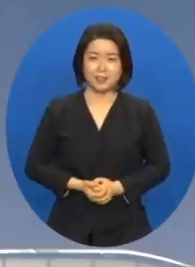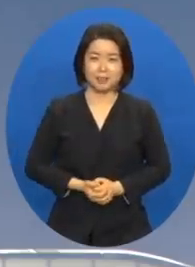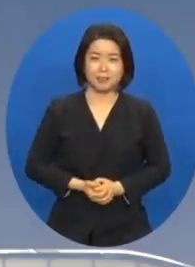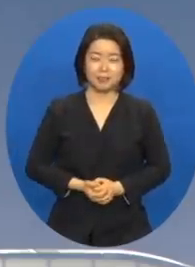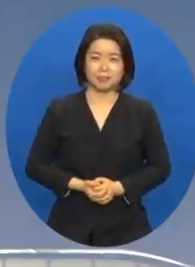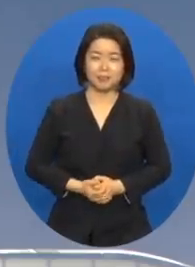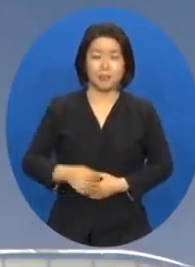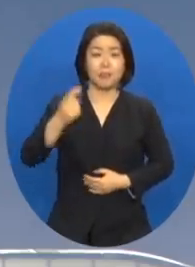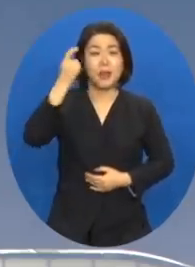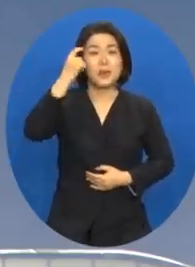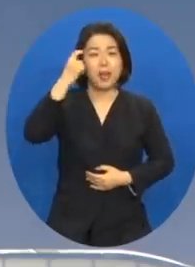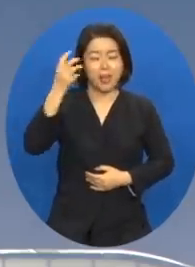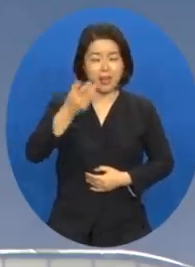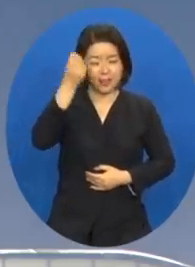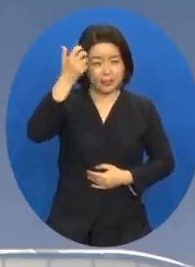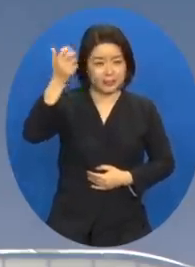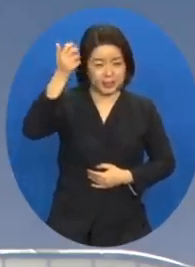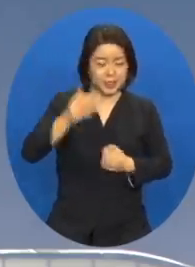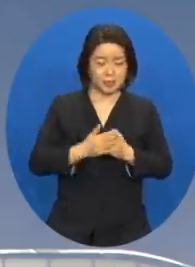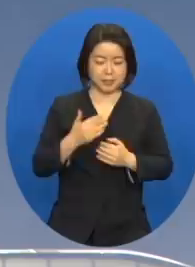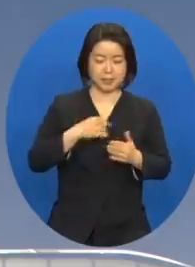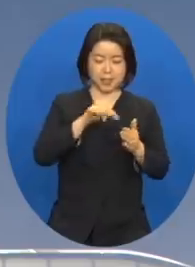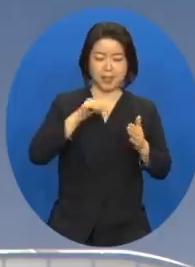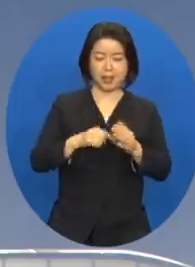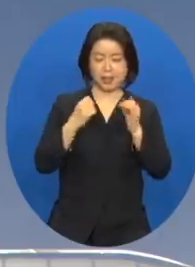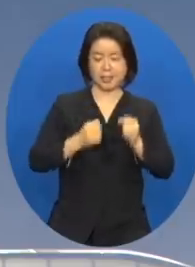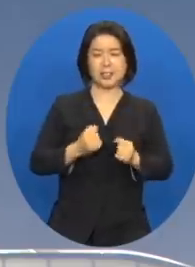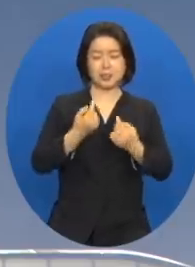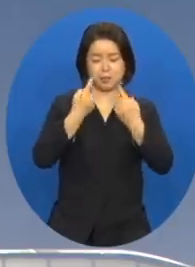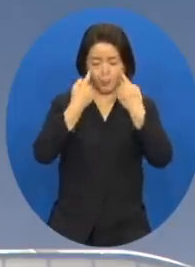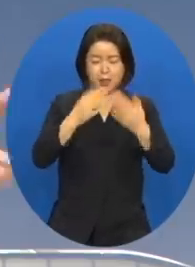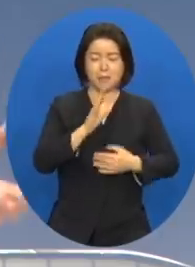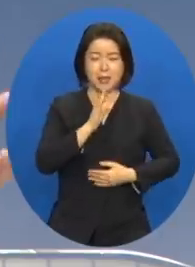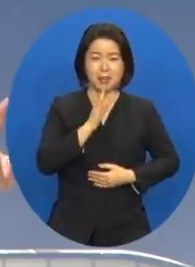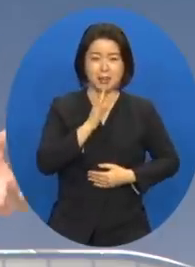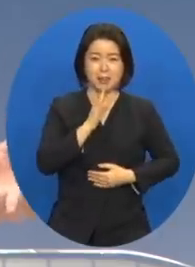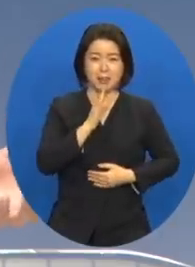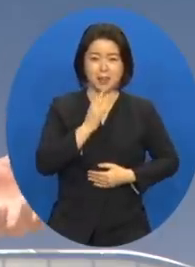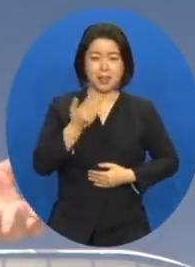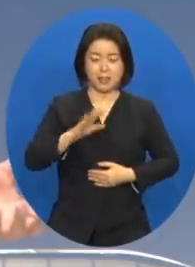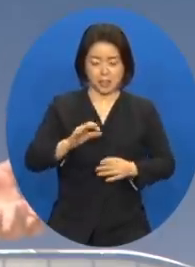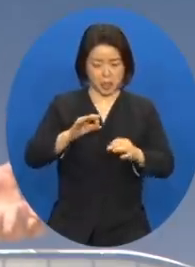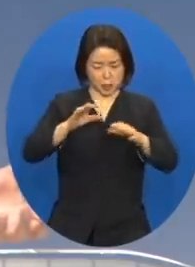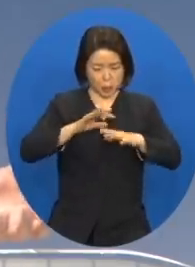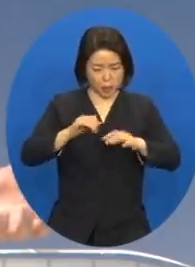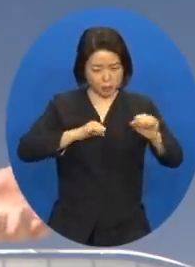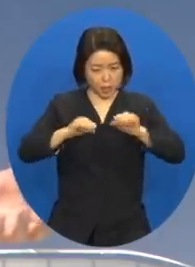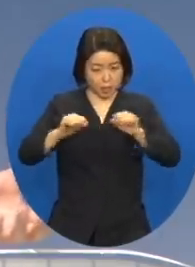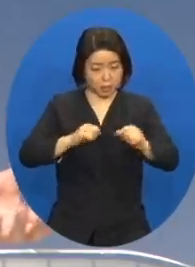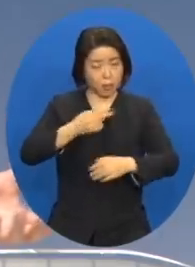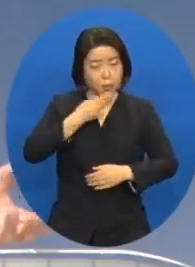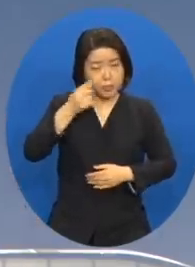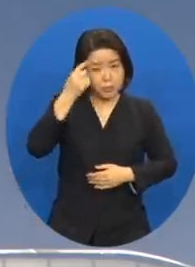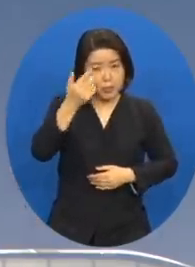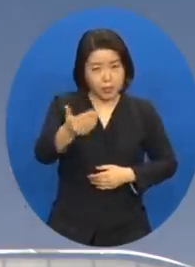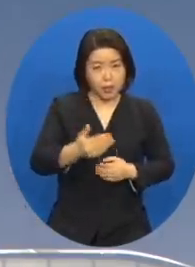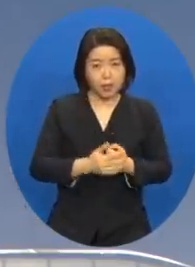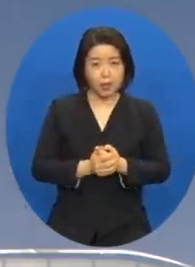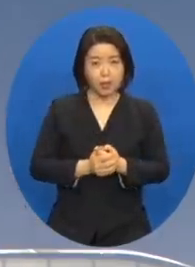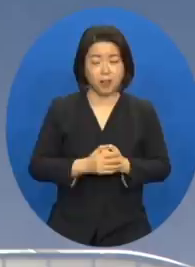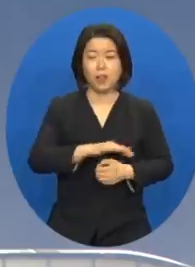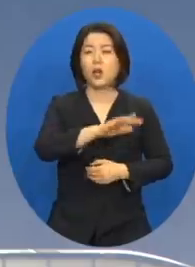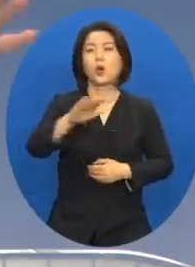왜 성령께서 우리 안에 계신 건 분명한데 정말 놀랍도록 역사를 안 하실까요?